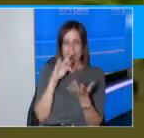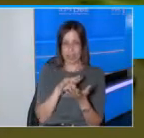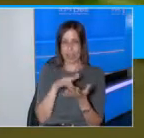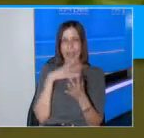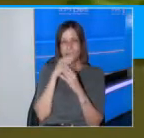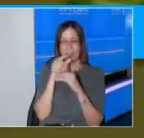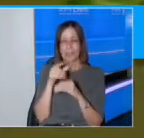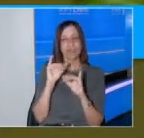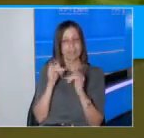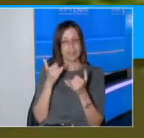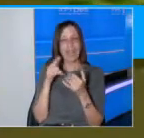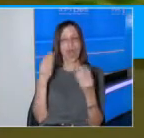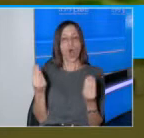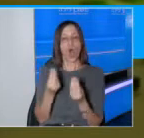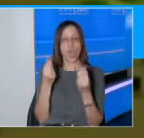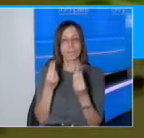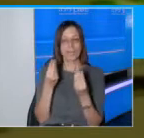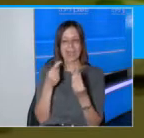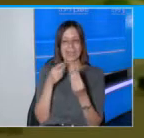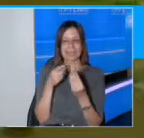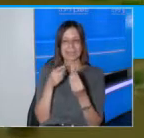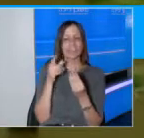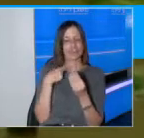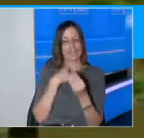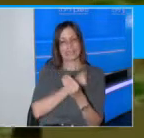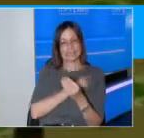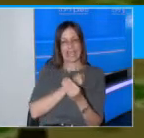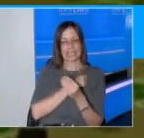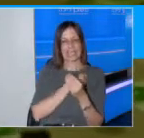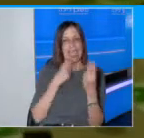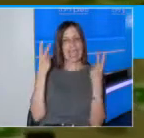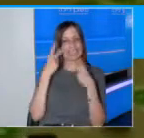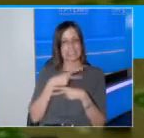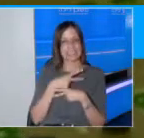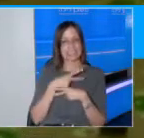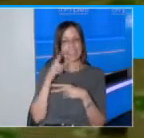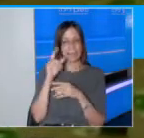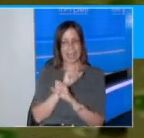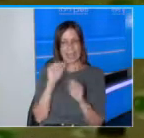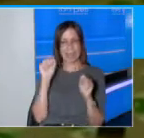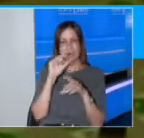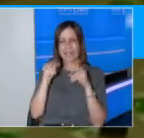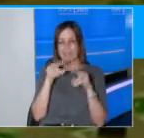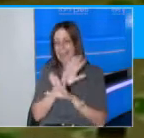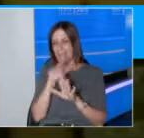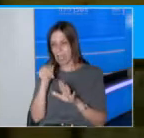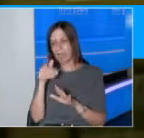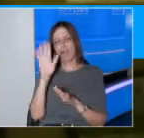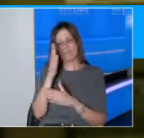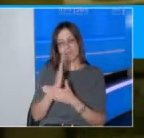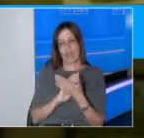פה עכשיו אכן על החומר הבקיע, שלצערי הסכם הגרעין מטפל רק בו וגם